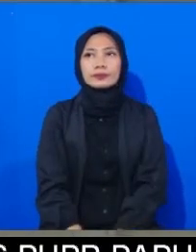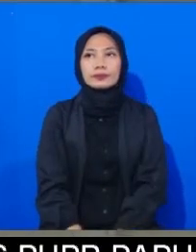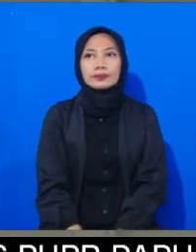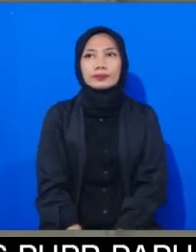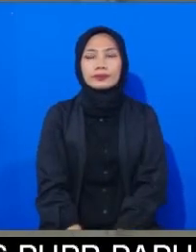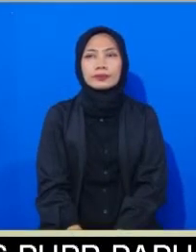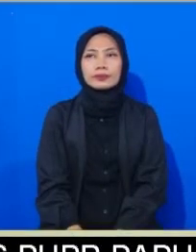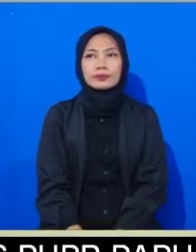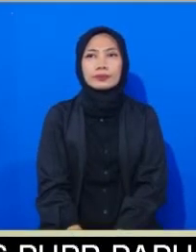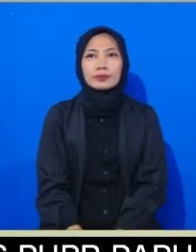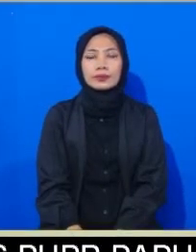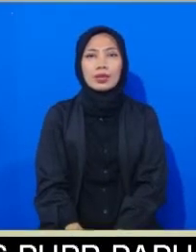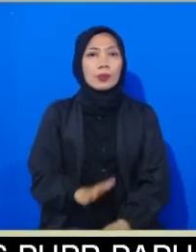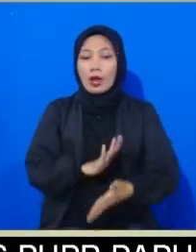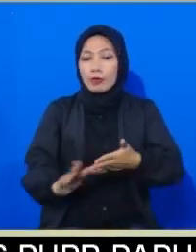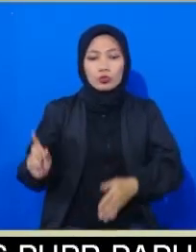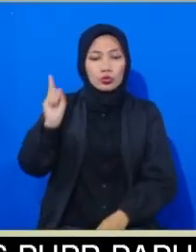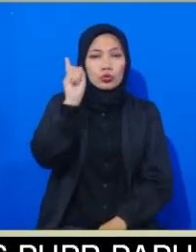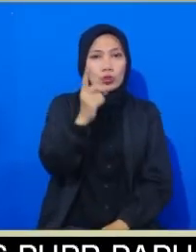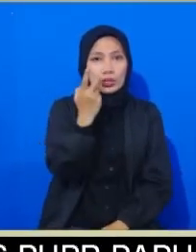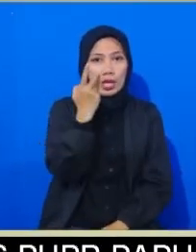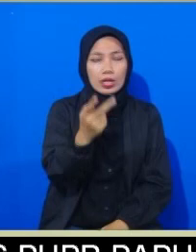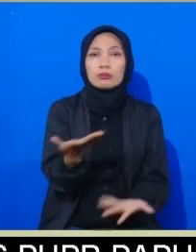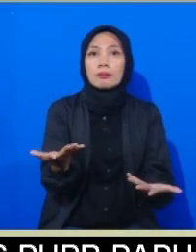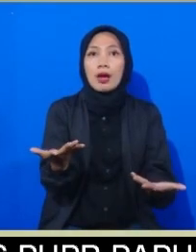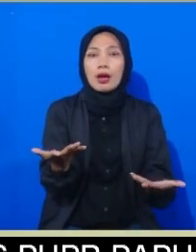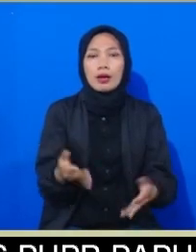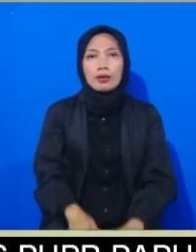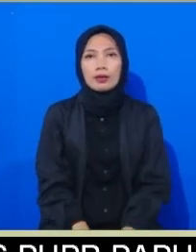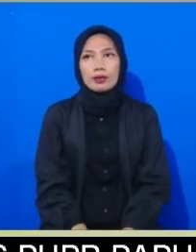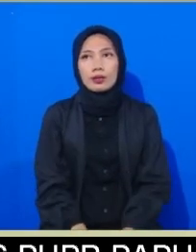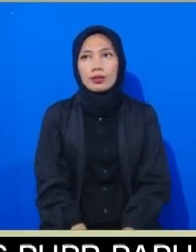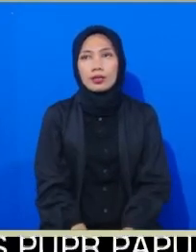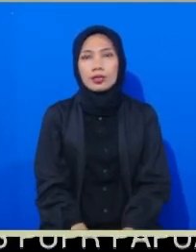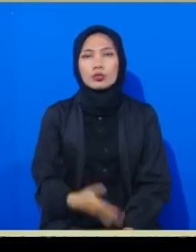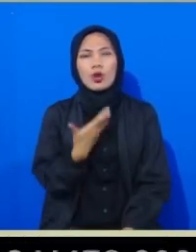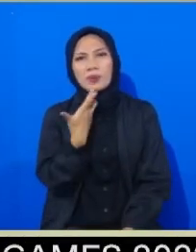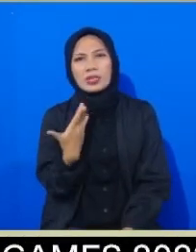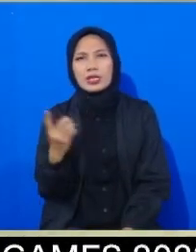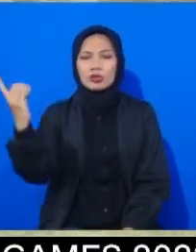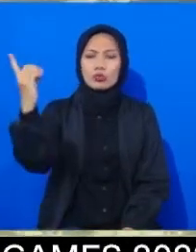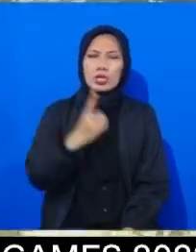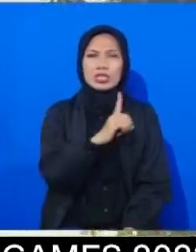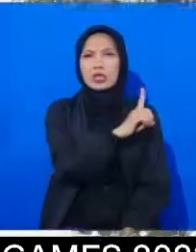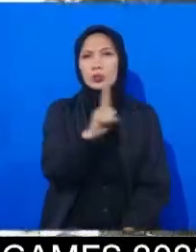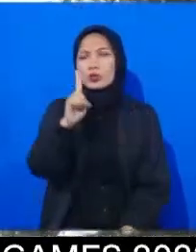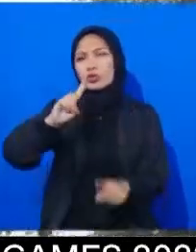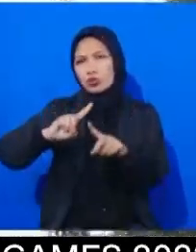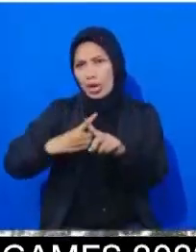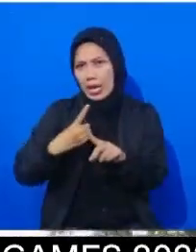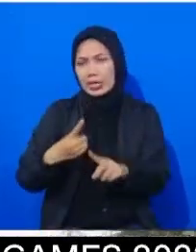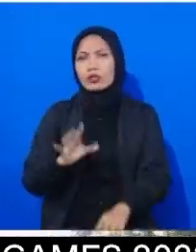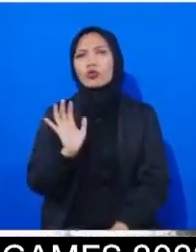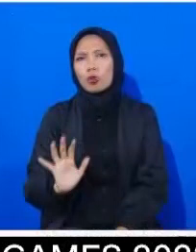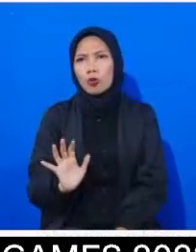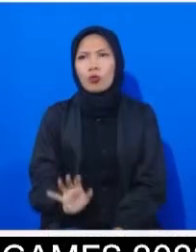kami lakukan pengawasan ke sana, ke sidak, ke lokasi tersebut, memang ternyata terhuninya itu seminggu sekali gitu buat weekend.